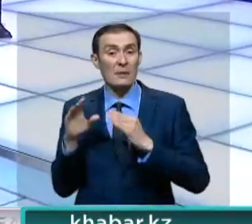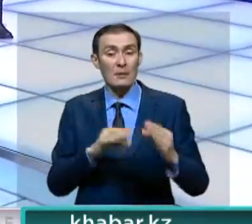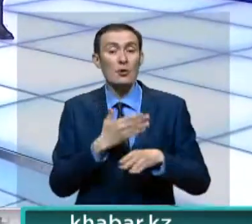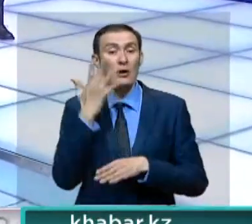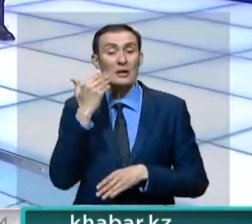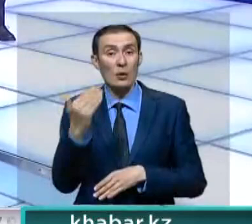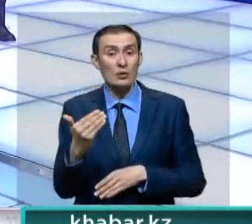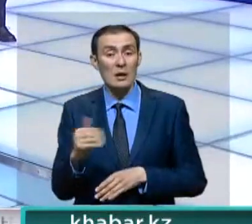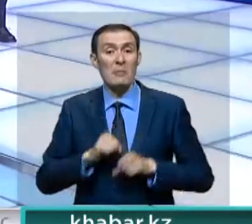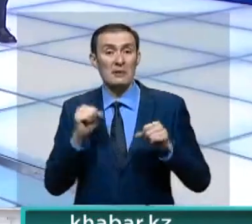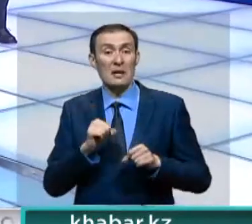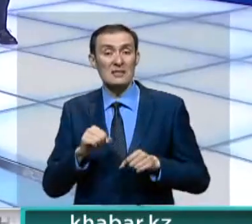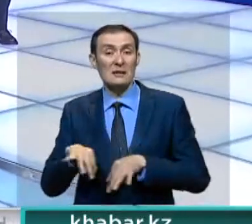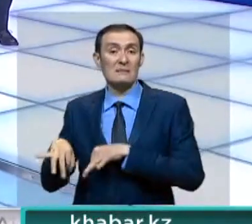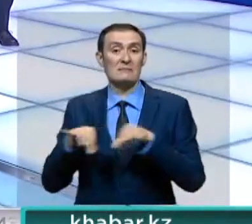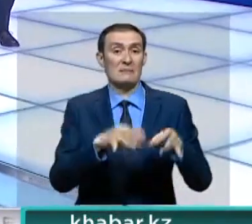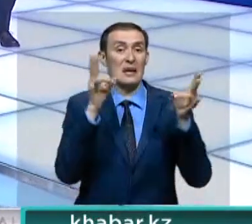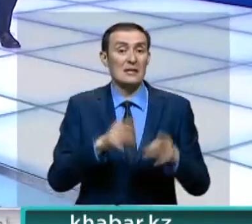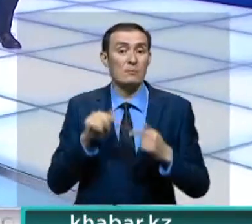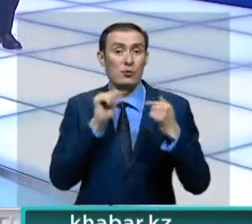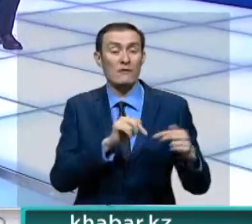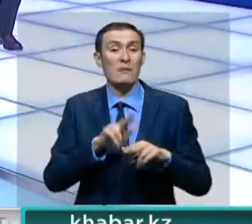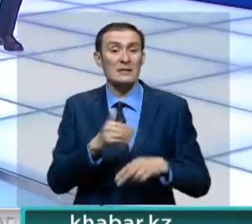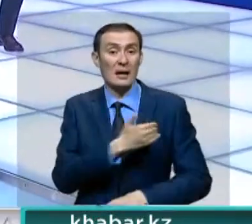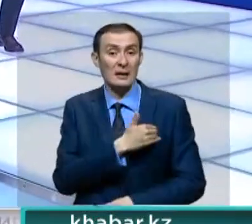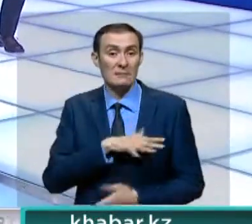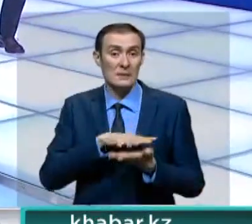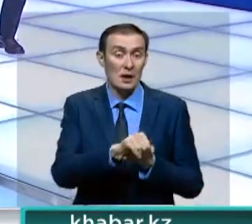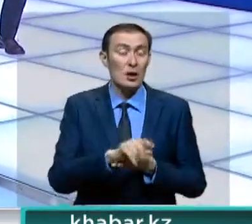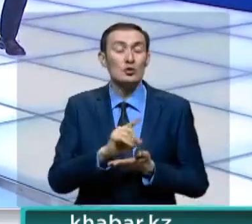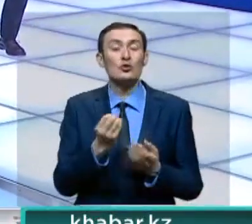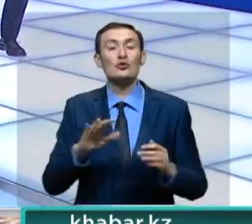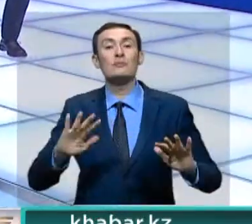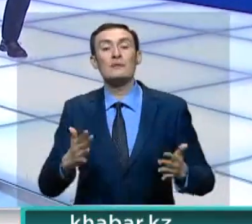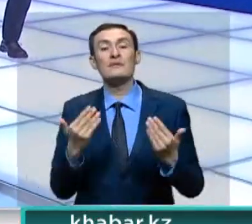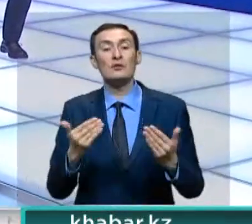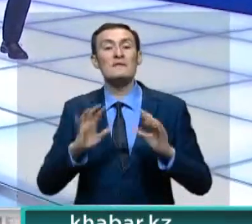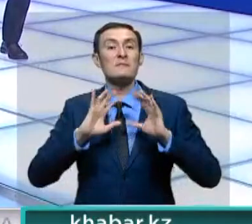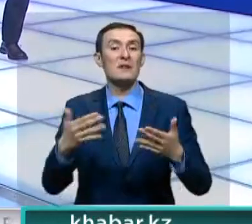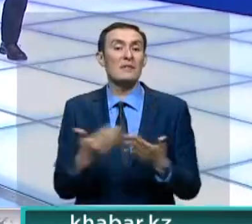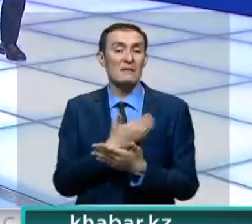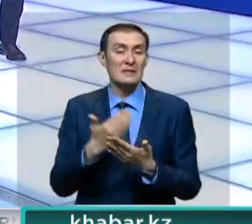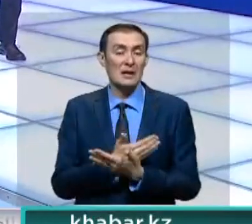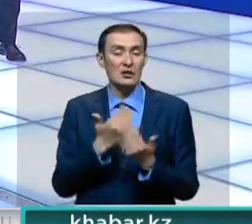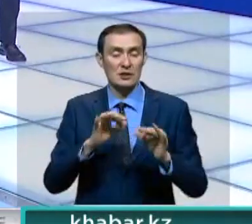после того, как тот попытался совершить наезд на правоохранителей. Что еще произошло сегодня